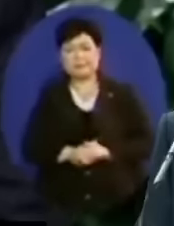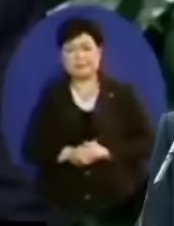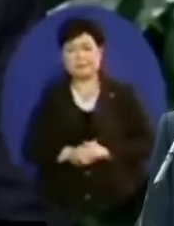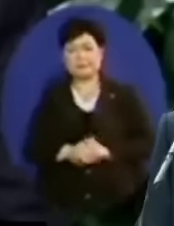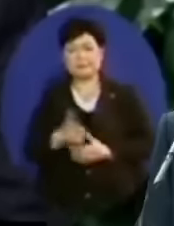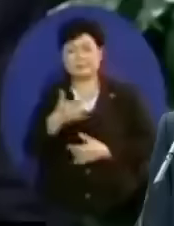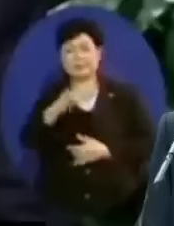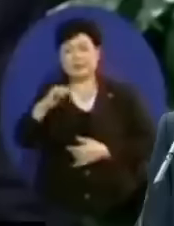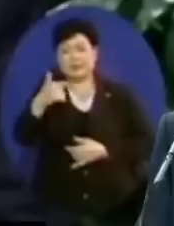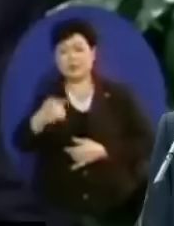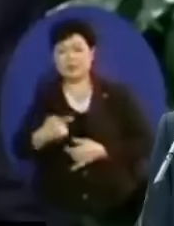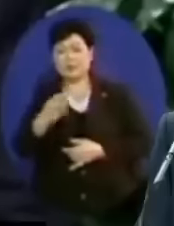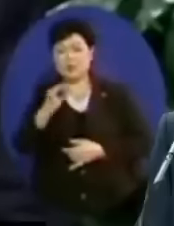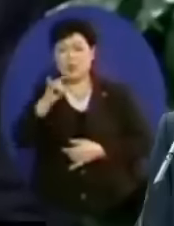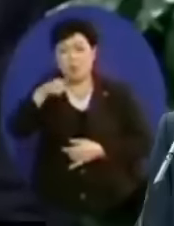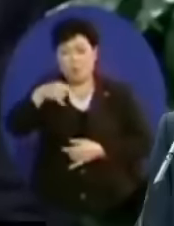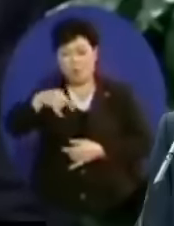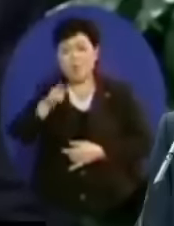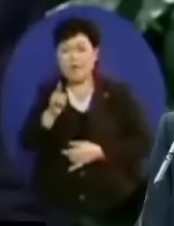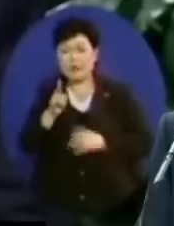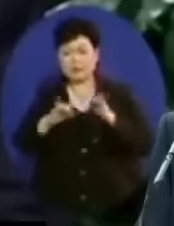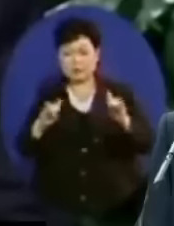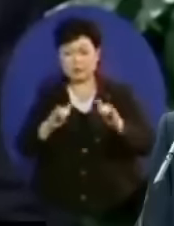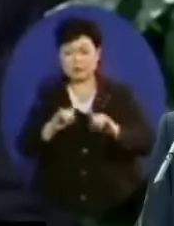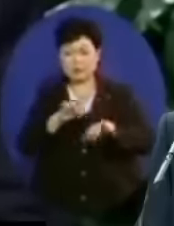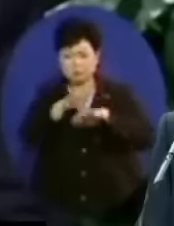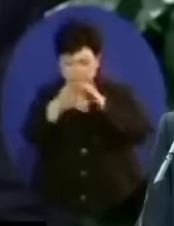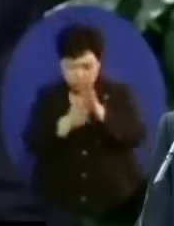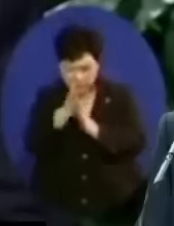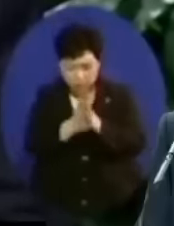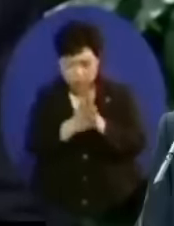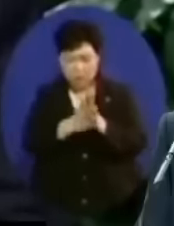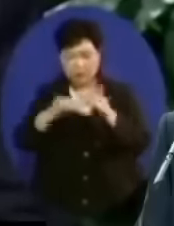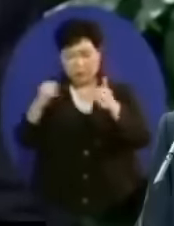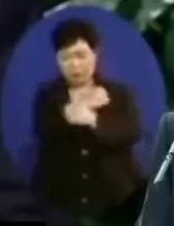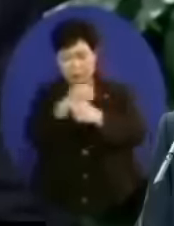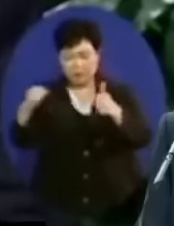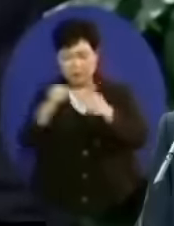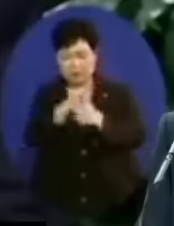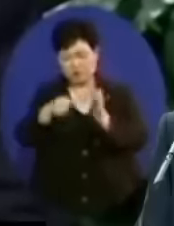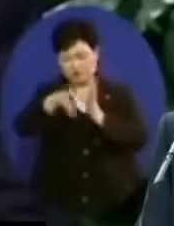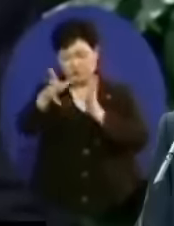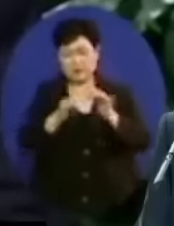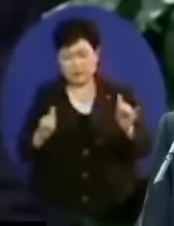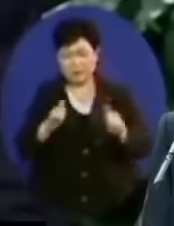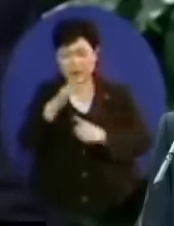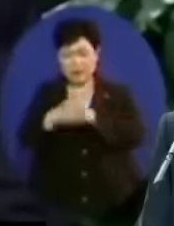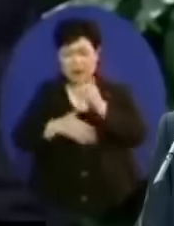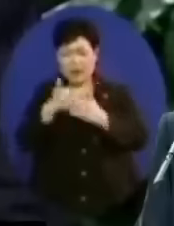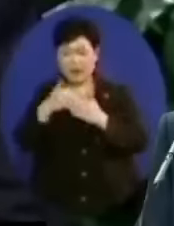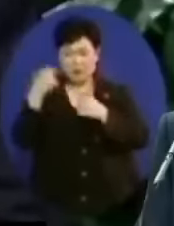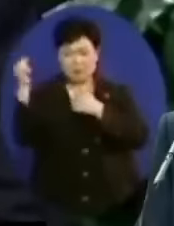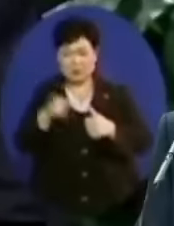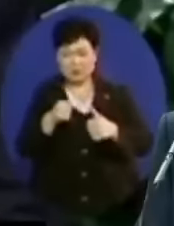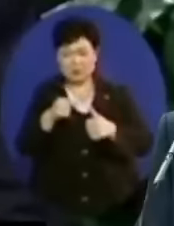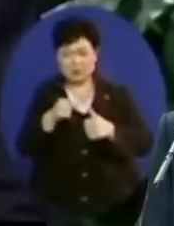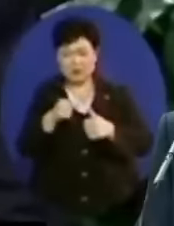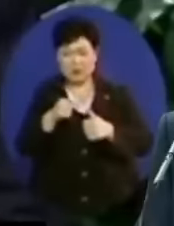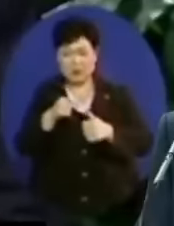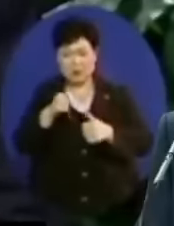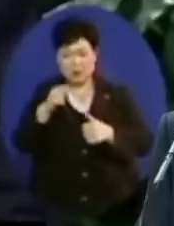니느웨 사람들은 우상 숭배에 열심이었고 폭력과 잔인한 악행으로 악명이 높았습니다. 하나님의 명령에 정면